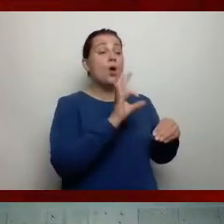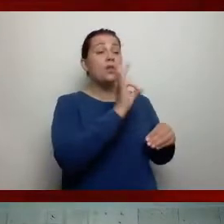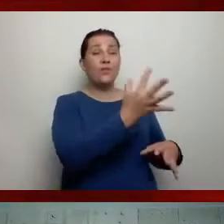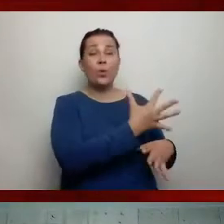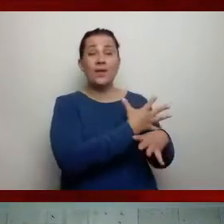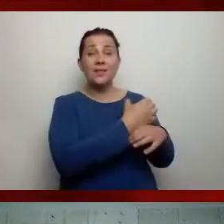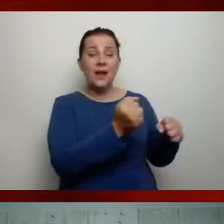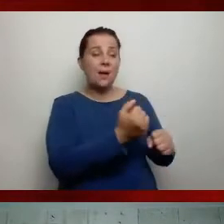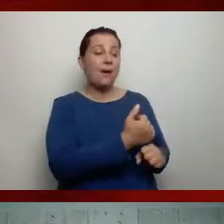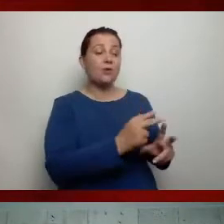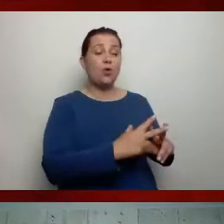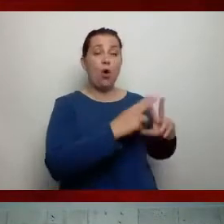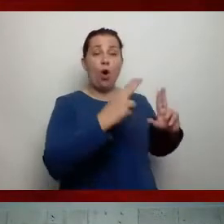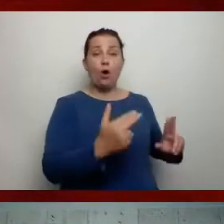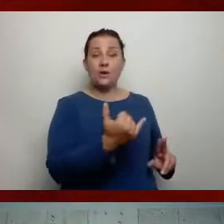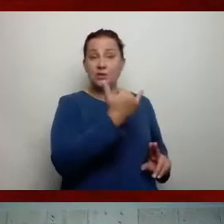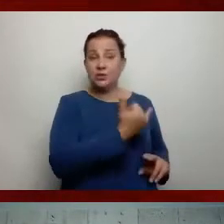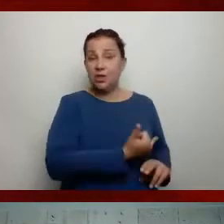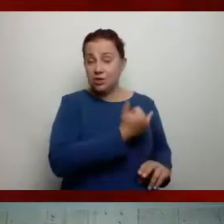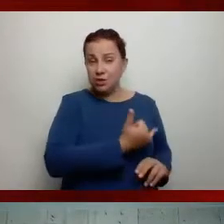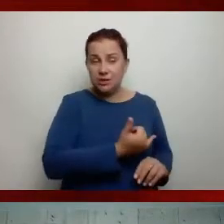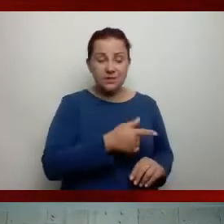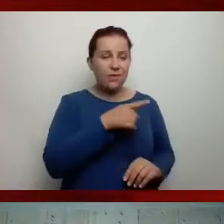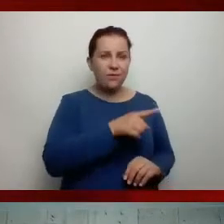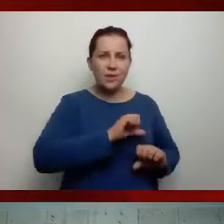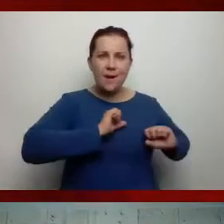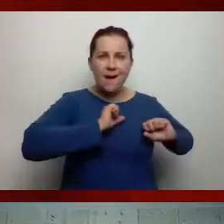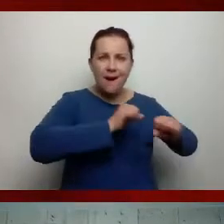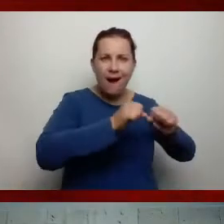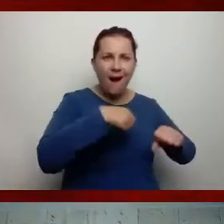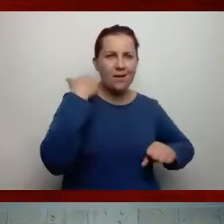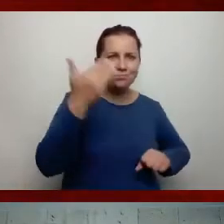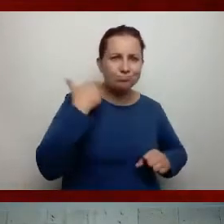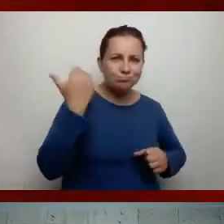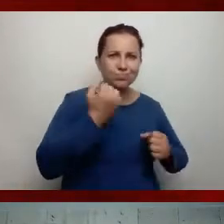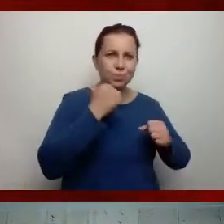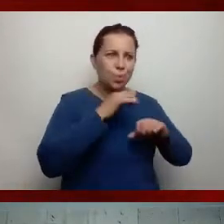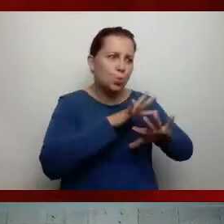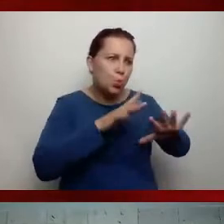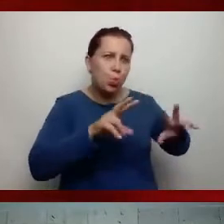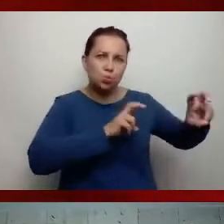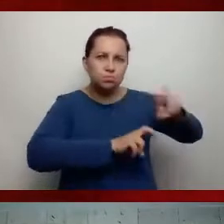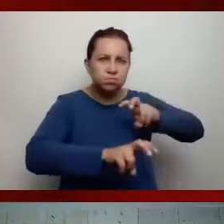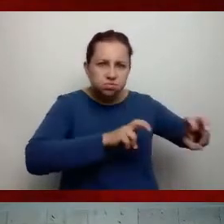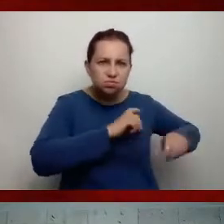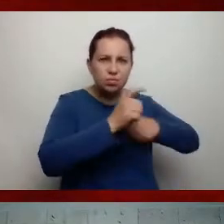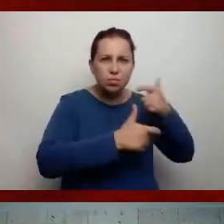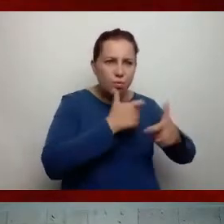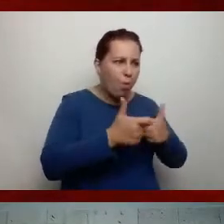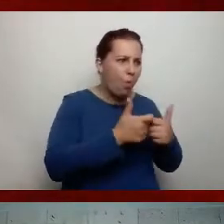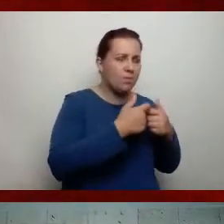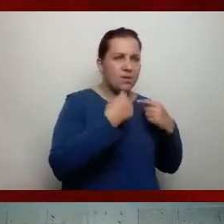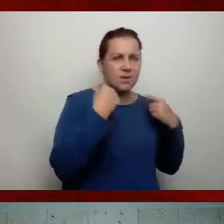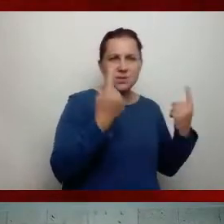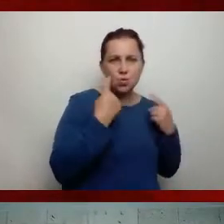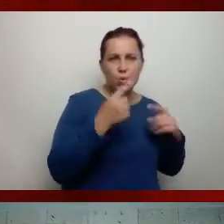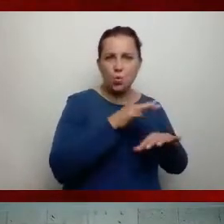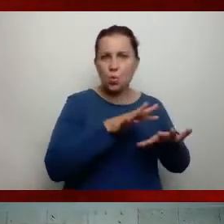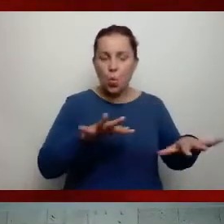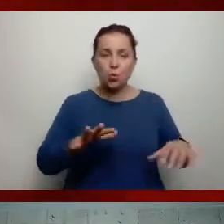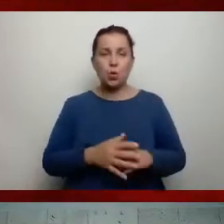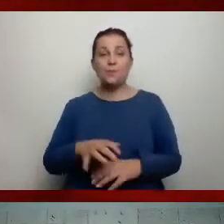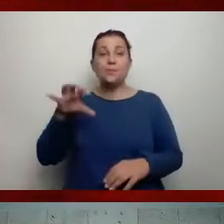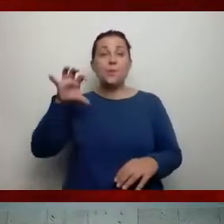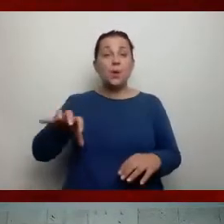dziecięcych dramatów, gdzie ta akcja jest bardzo żywa, gdzie konfrontowani są arystokraci